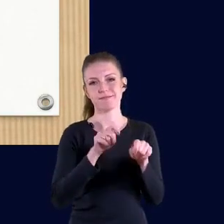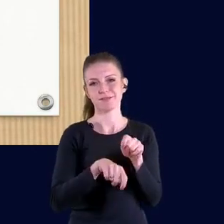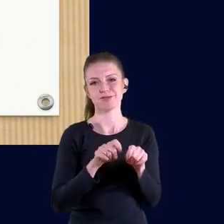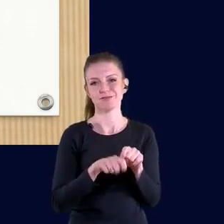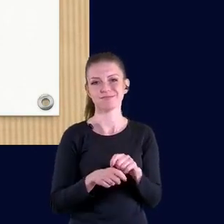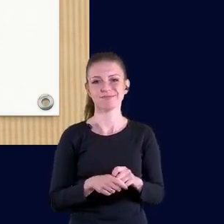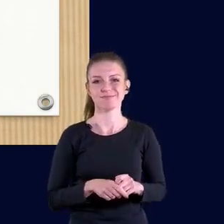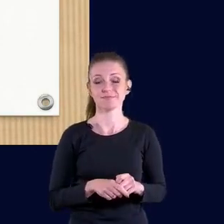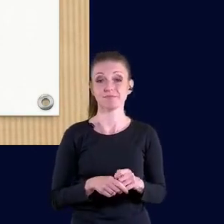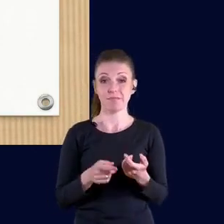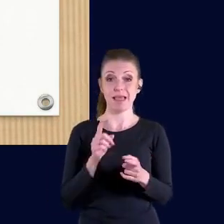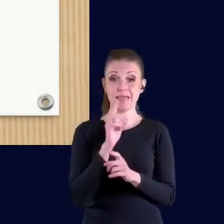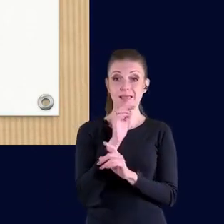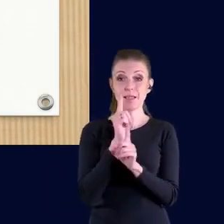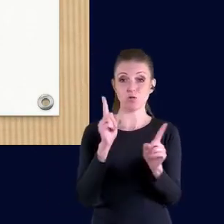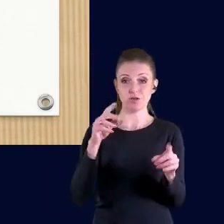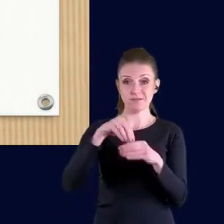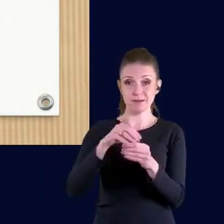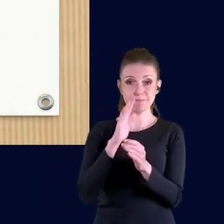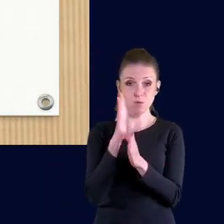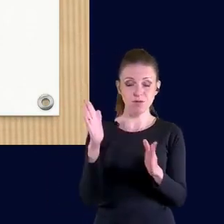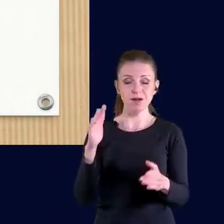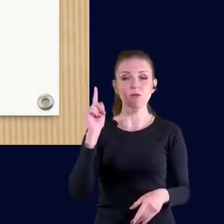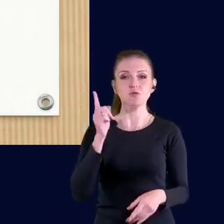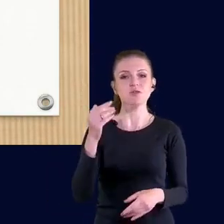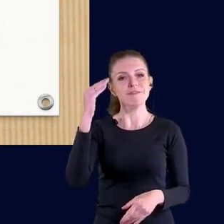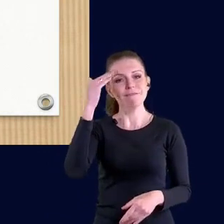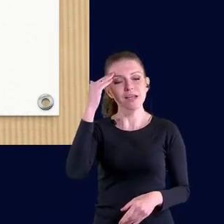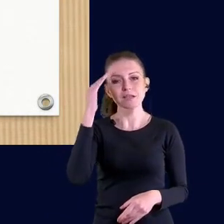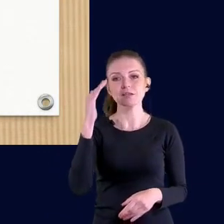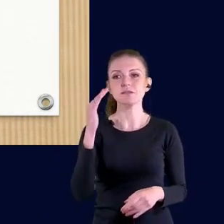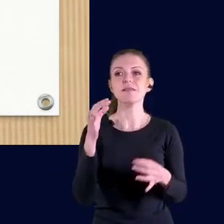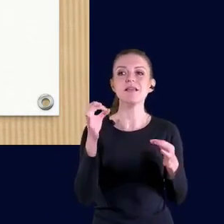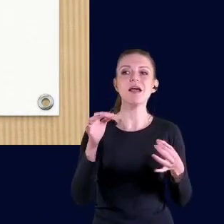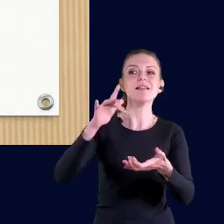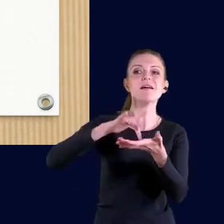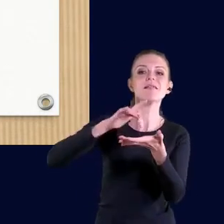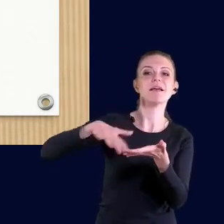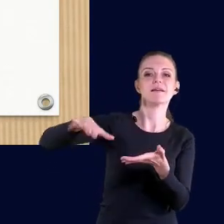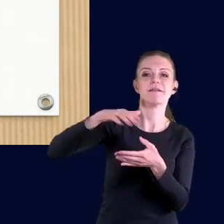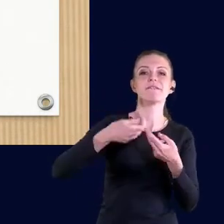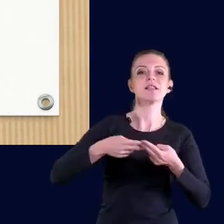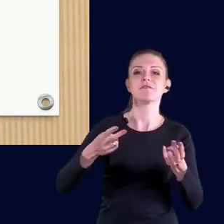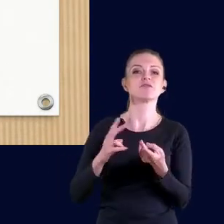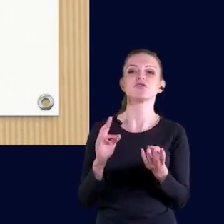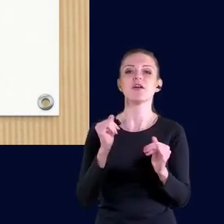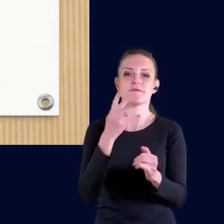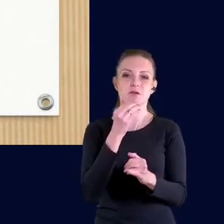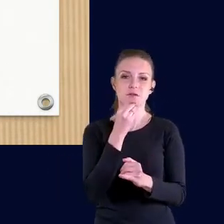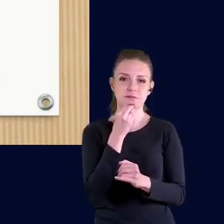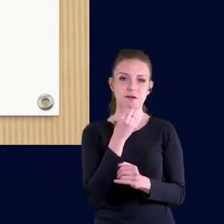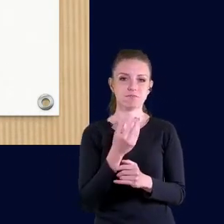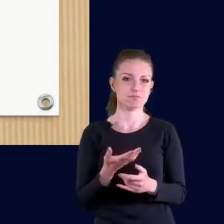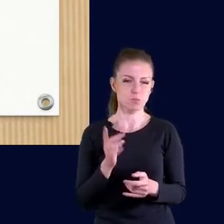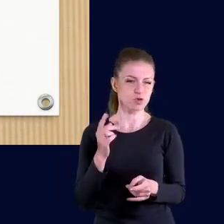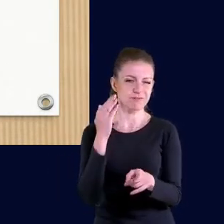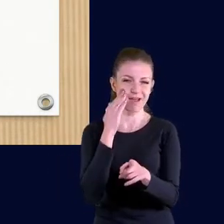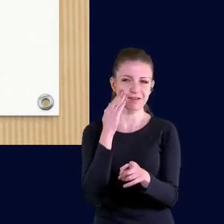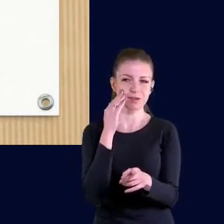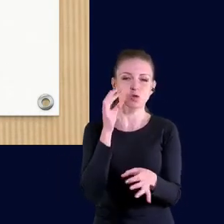nauczyciel Bibliotekarz również musi bardzo dobrze znać współczesny rynek wydawniczy nie możemy się skupić na